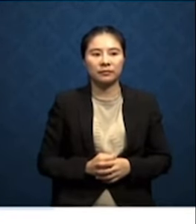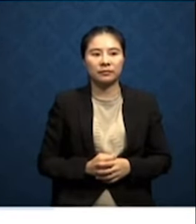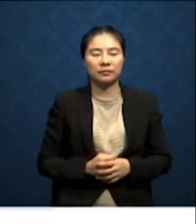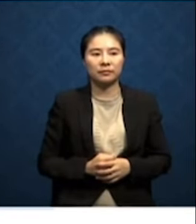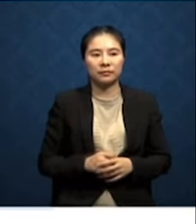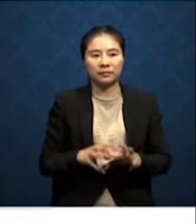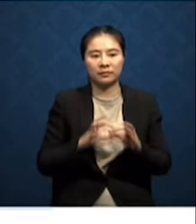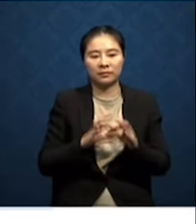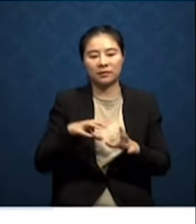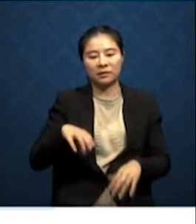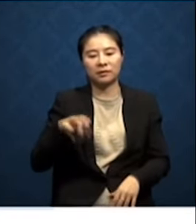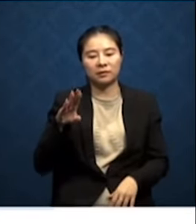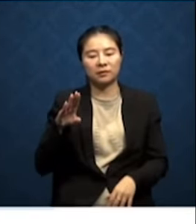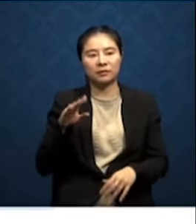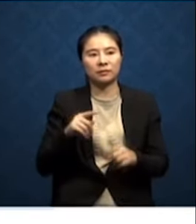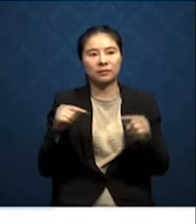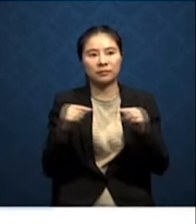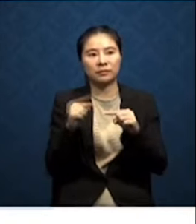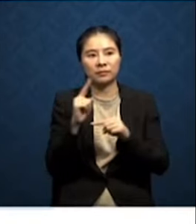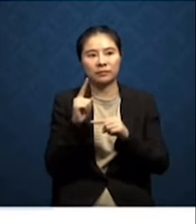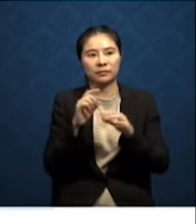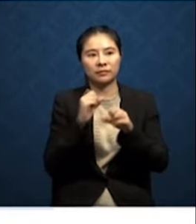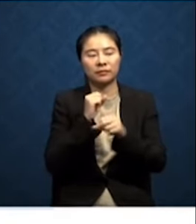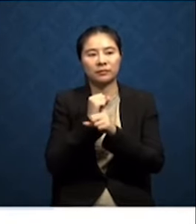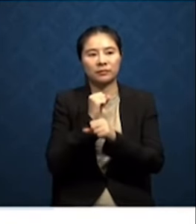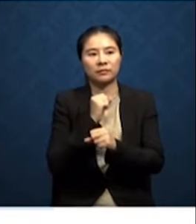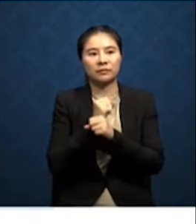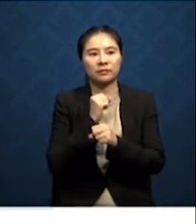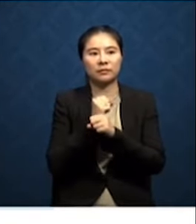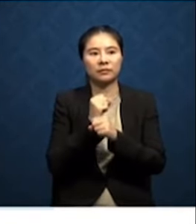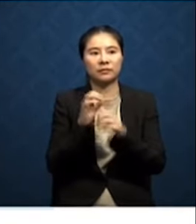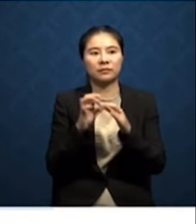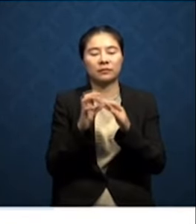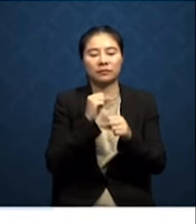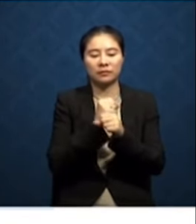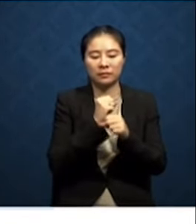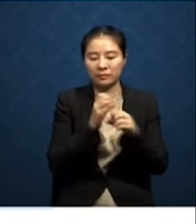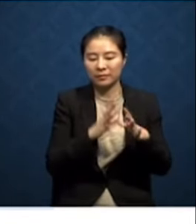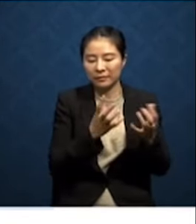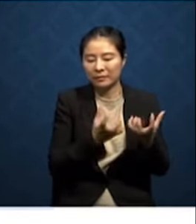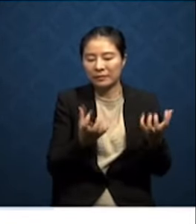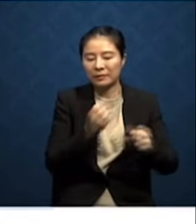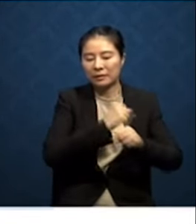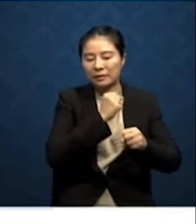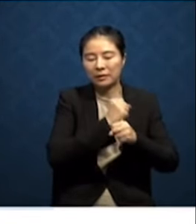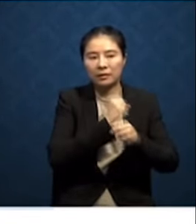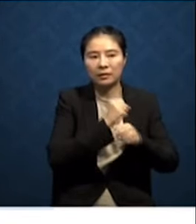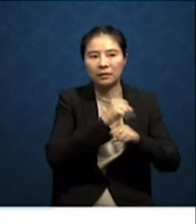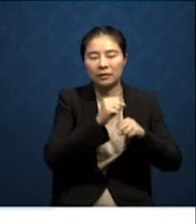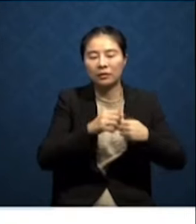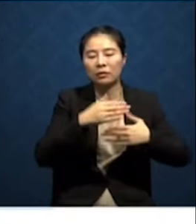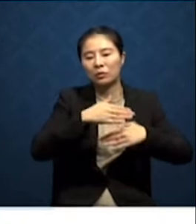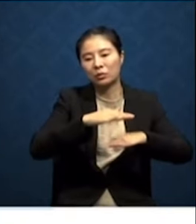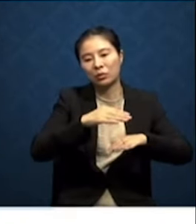เจอตาเขาเลย supplierเหล่านี้เนี่ยจะเป็น suerของสายการผลิตนะครับซึ่งส่งสินค้าเข้ามา